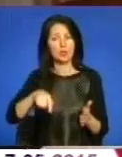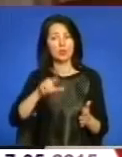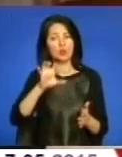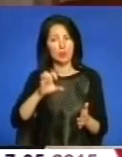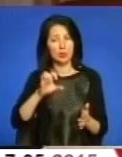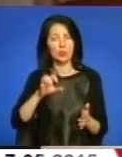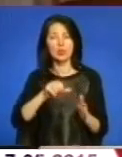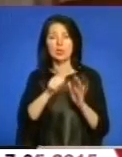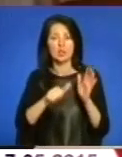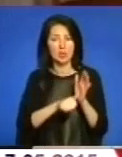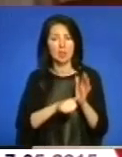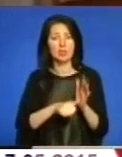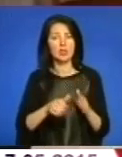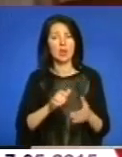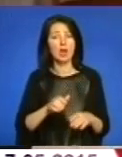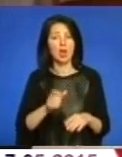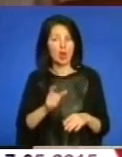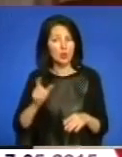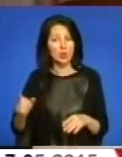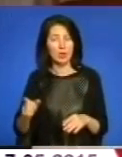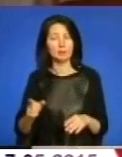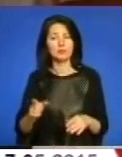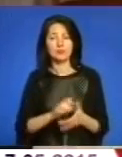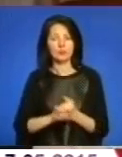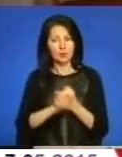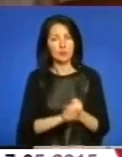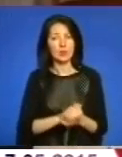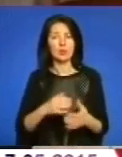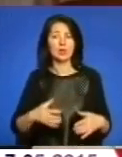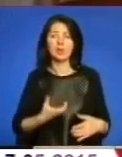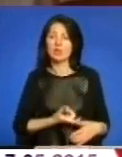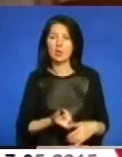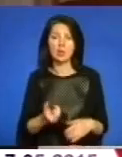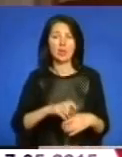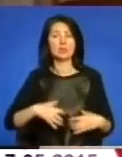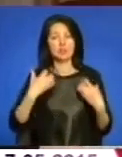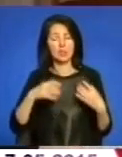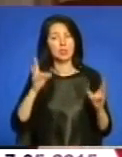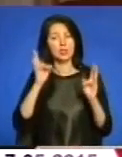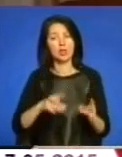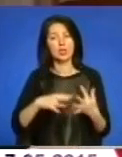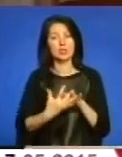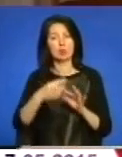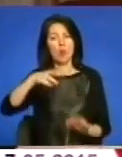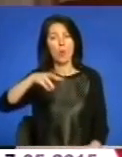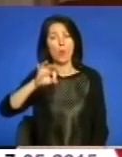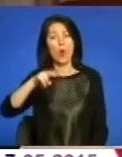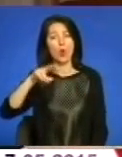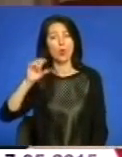1516 мирних громадян. Найжахливіша трагедія відбулася в селі Молотків. Напередодні Великодня, 29